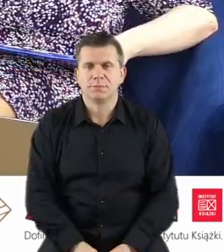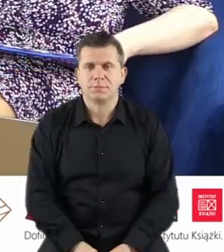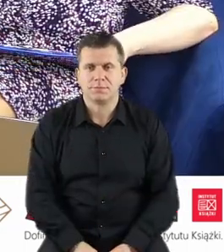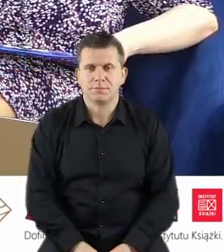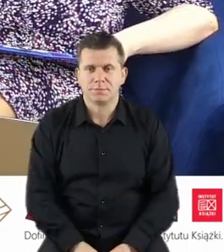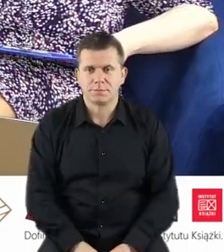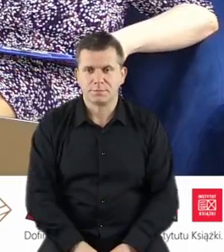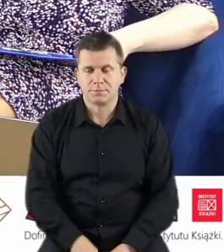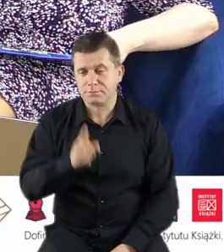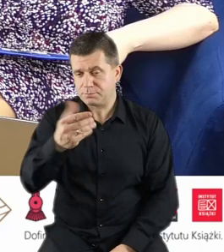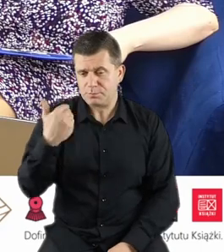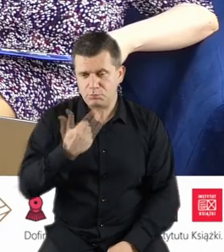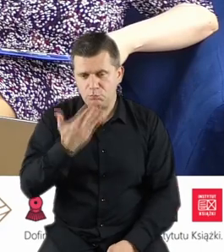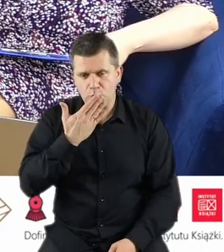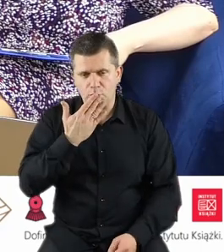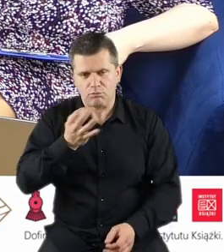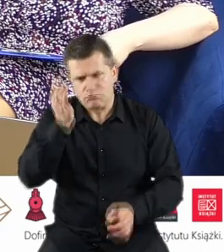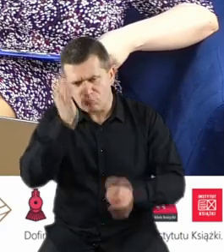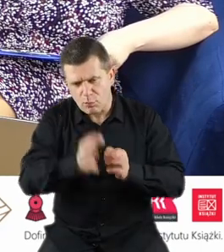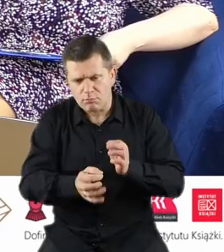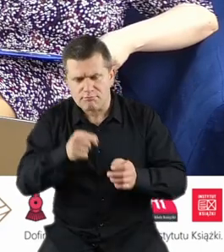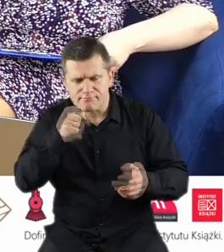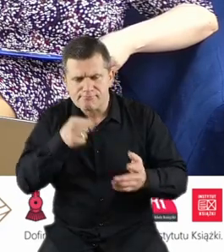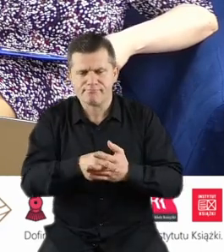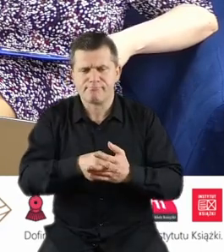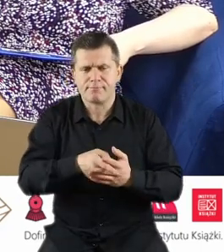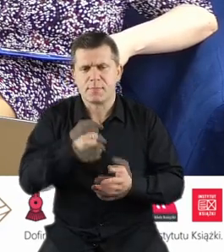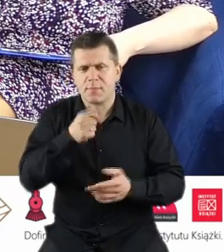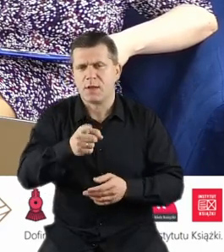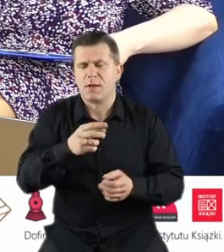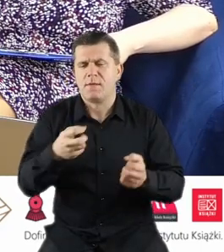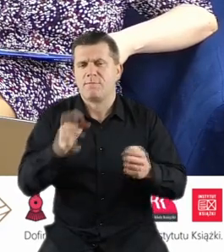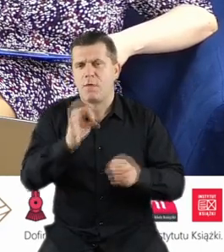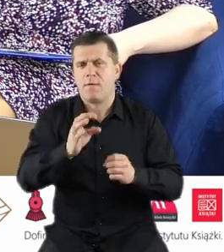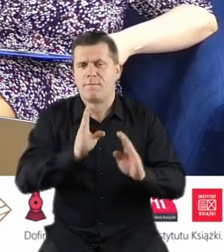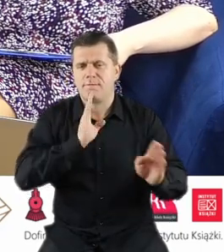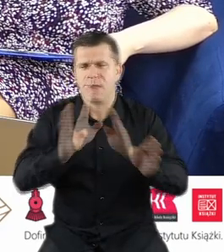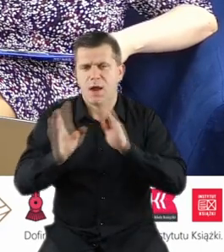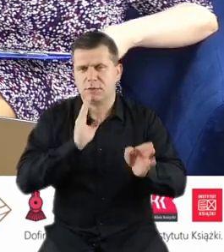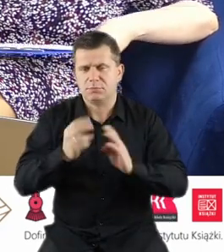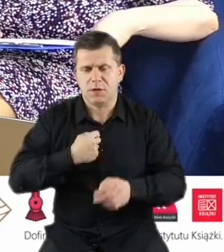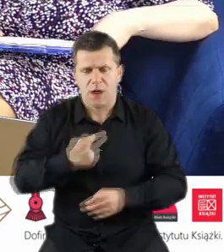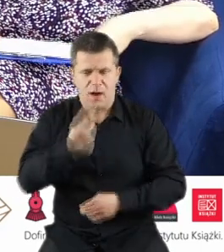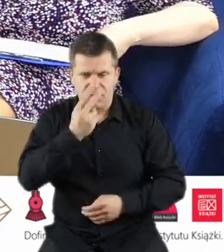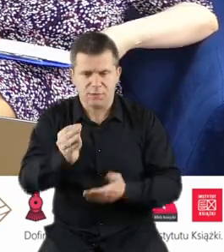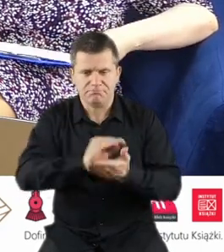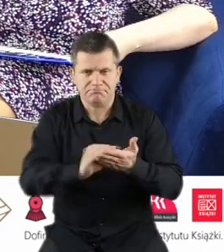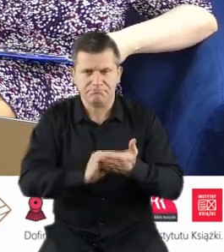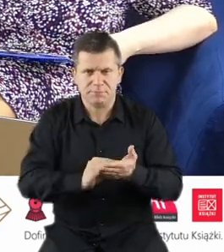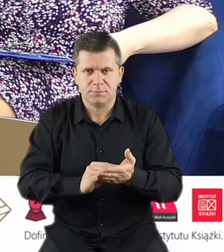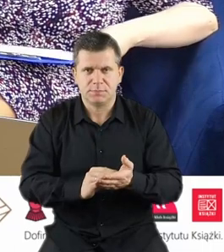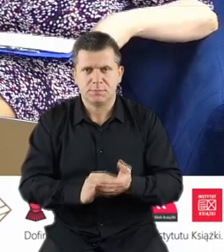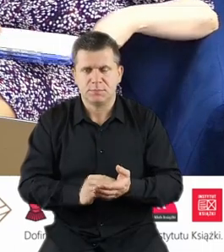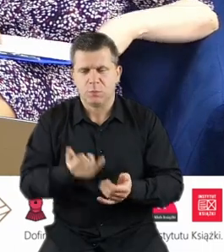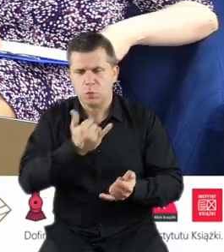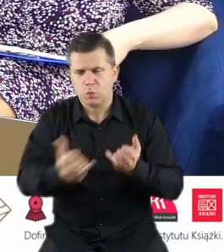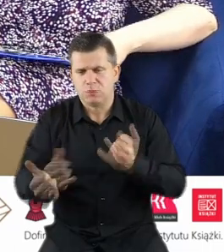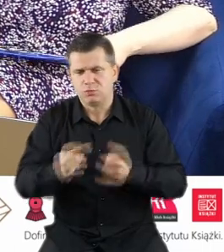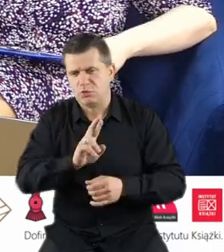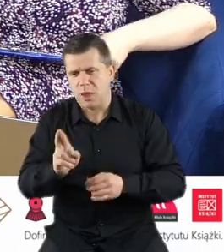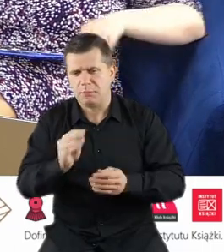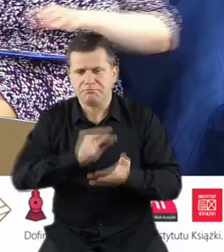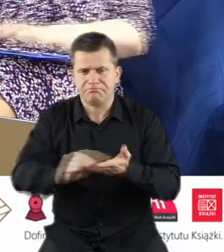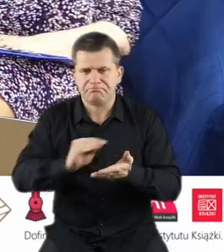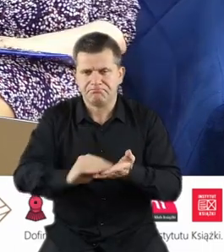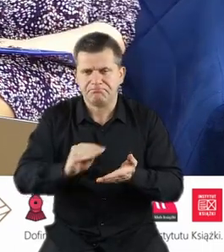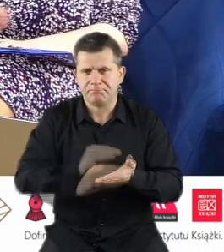Mówił Pan o wnikliwym researchu. Ja na Pana stronie na Facebooku autorskiej widziałam pewne kosmiczne rzeczy. A